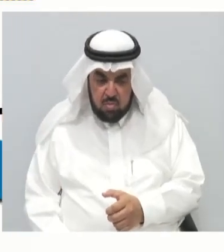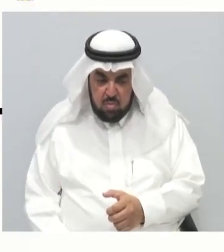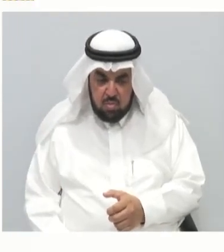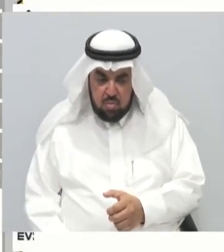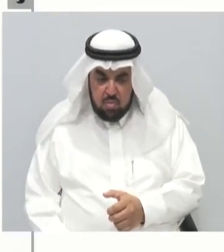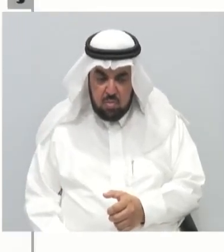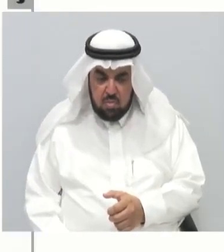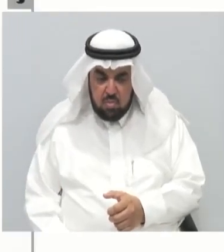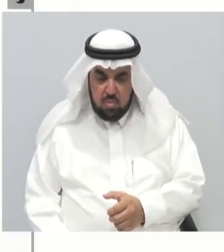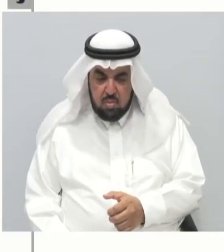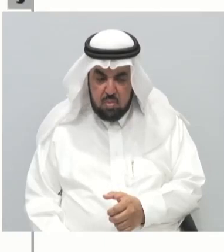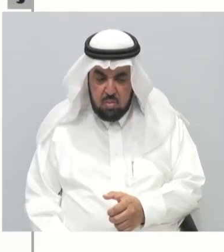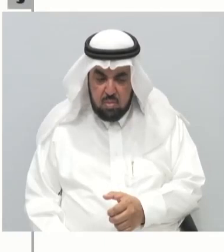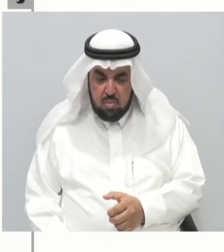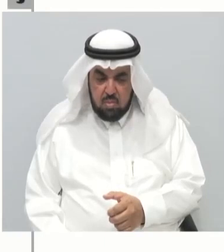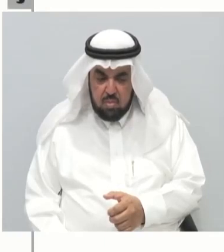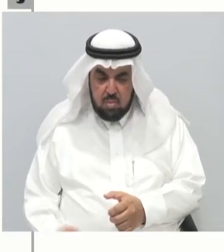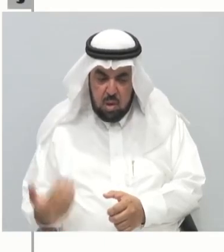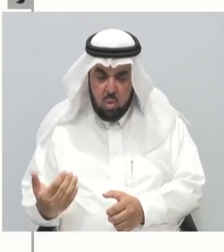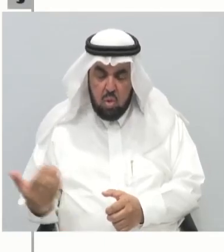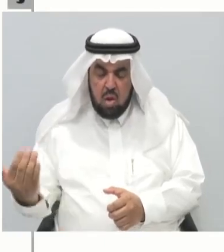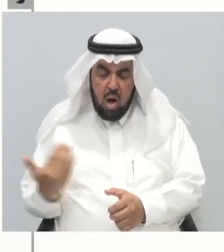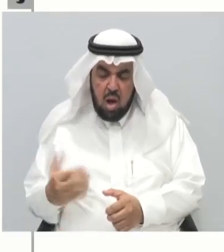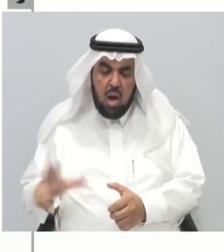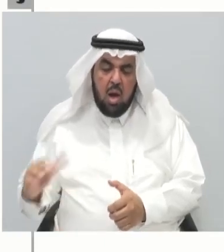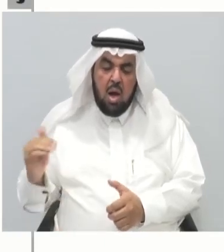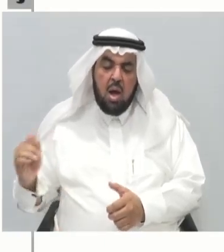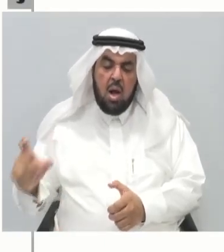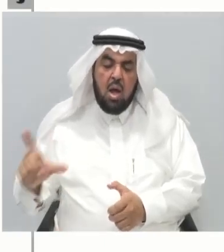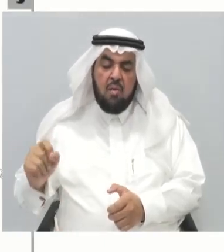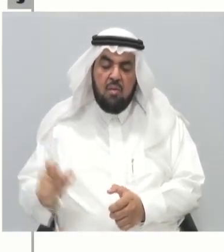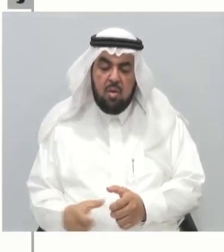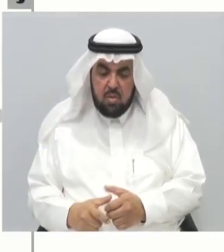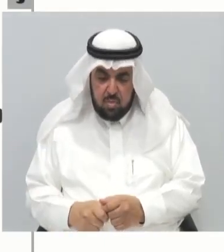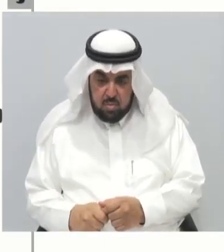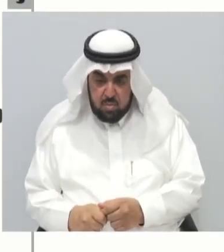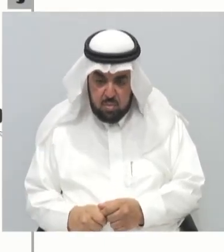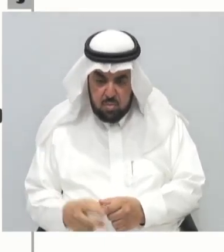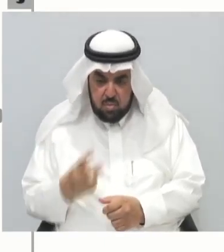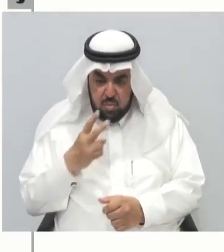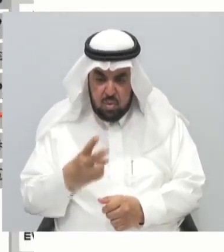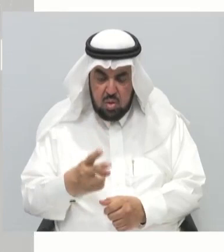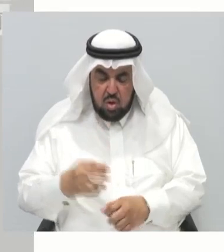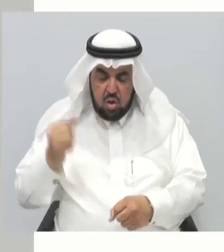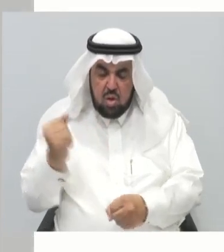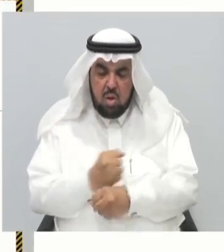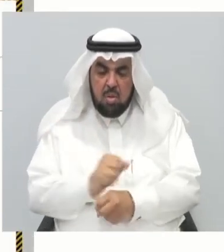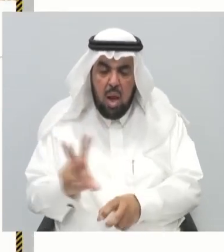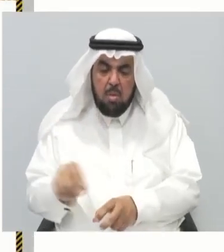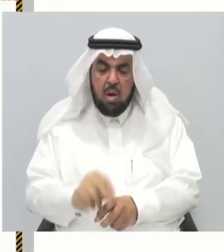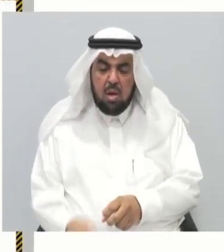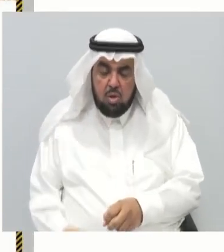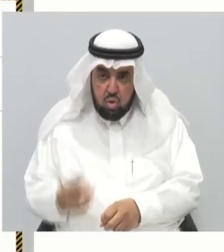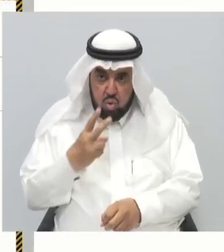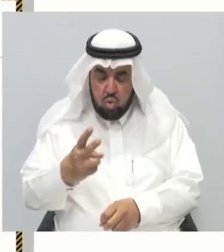بدل ما يكون يكون باك وورد اللي هو يتحرك الى الخلف دعونا نطبق المحاكاه او نقوم